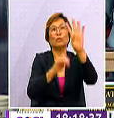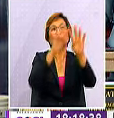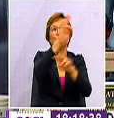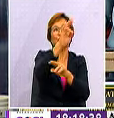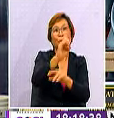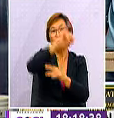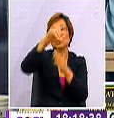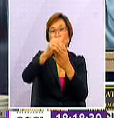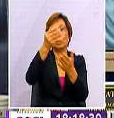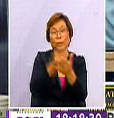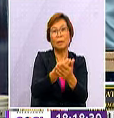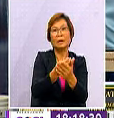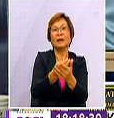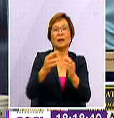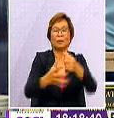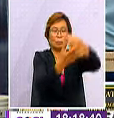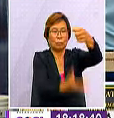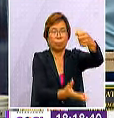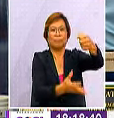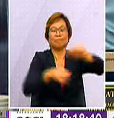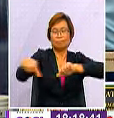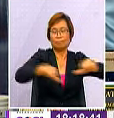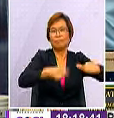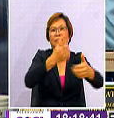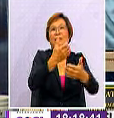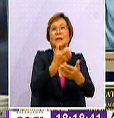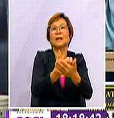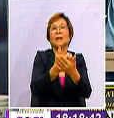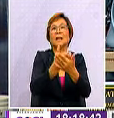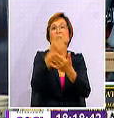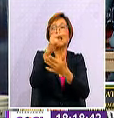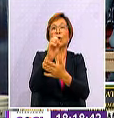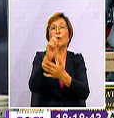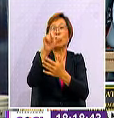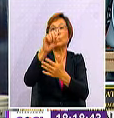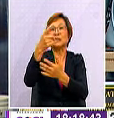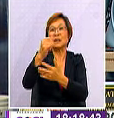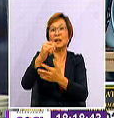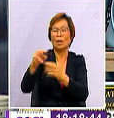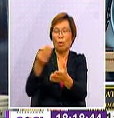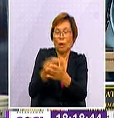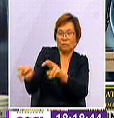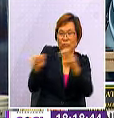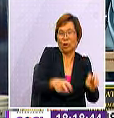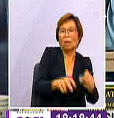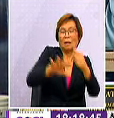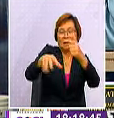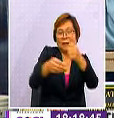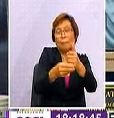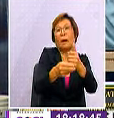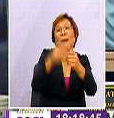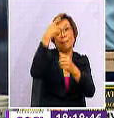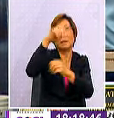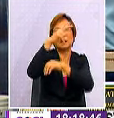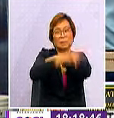RM70 juta juga diperuntukkan bagi tujuan aktiviti ecological fiscal transfer sebagai insentif tambahan kepada kerajaan negeri